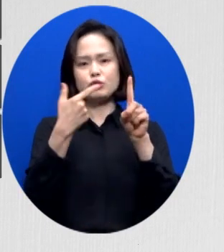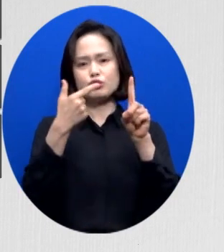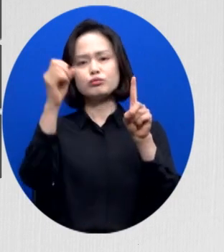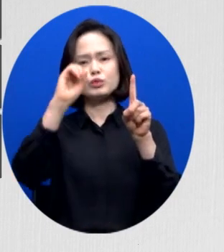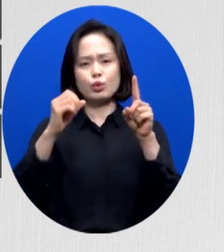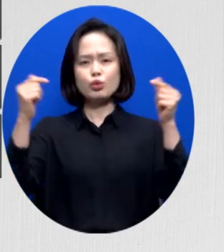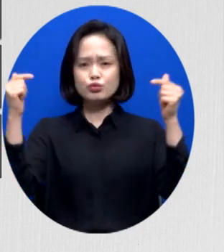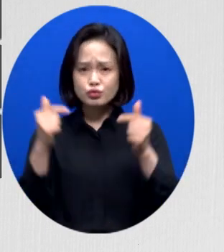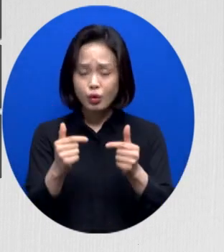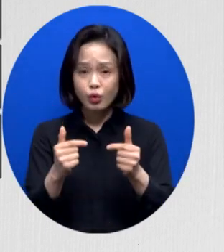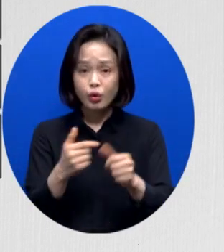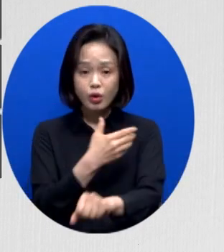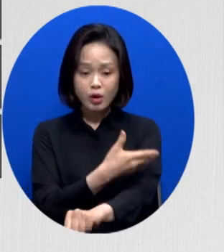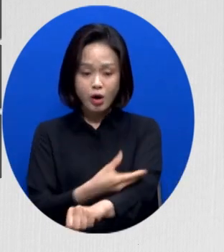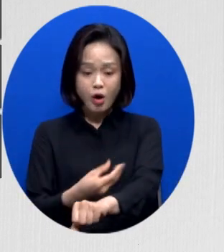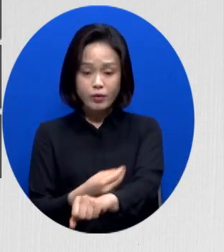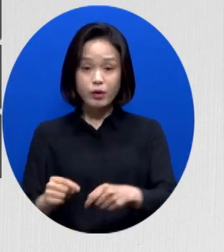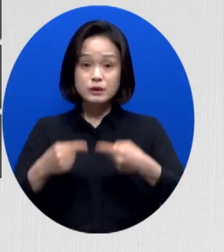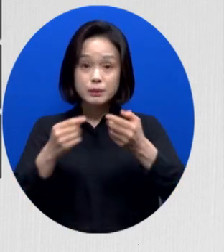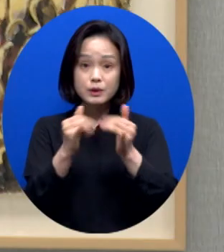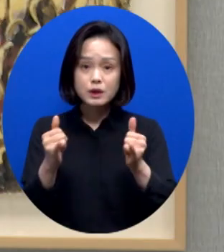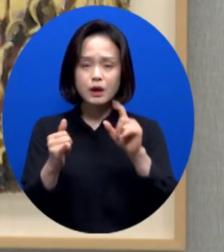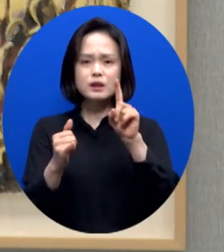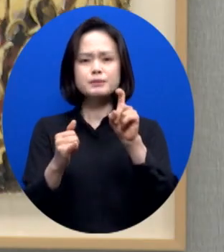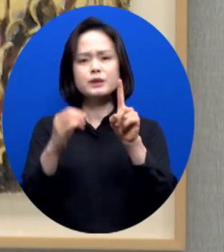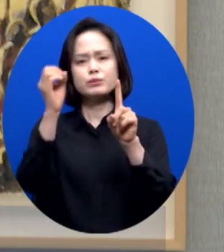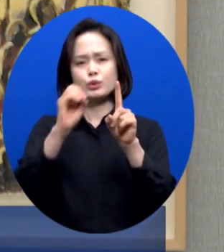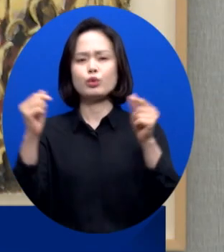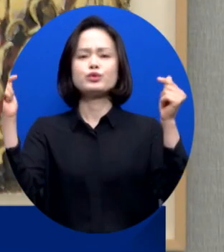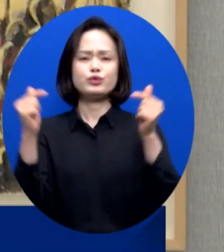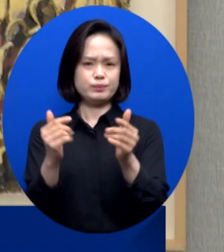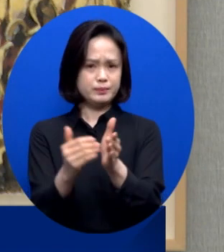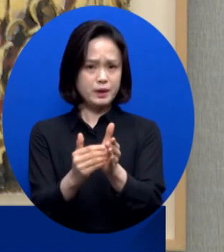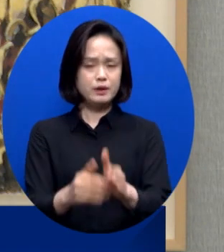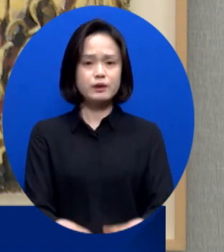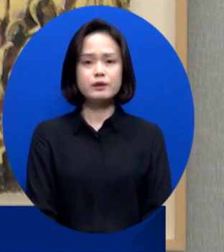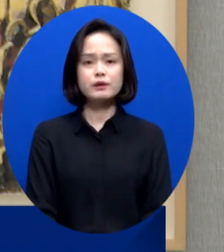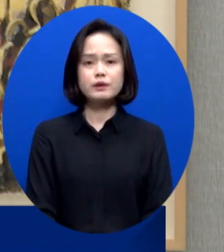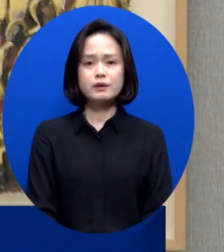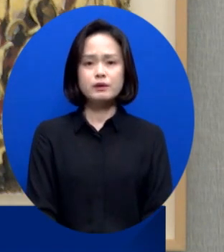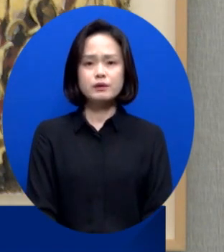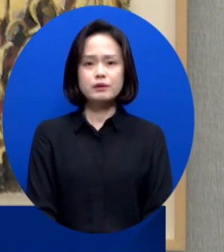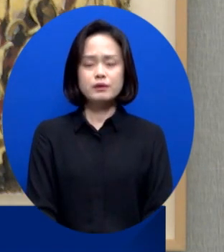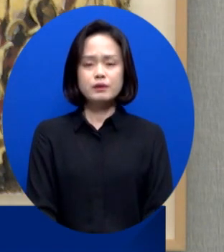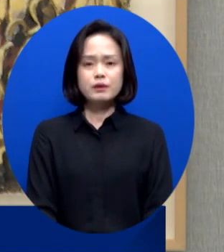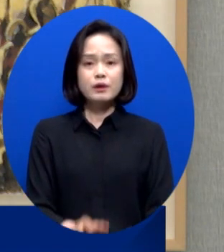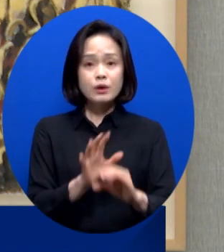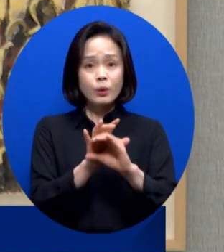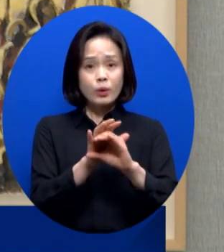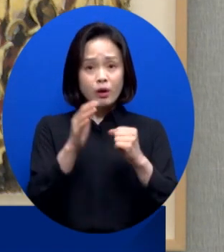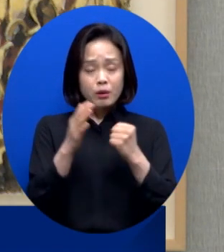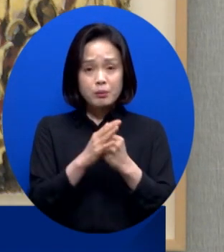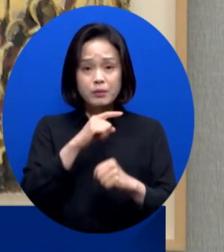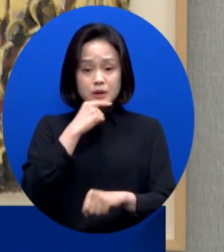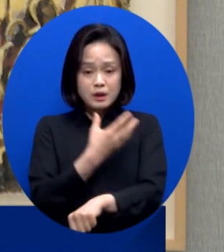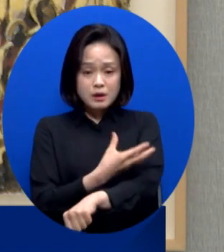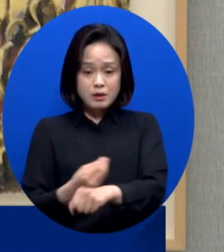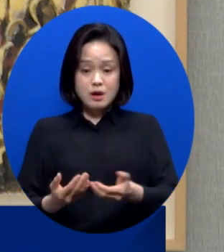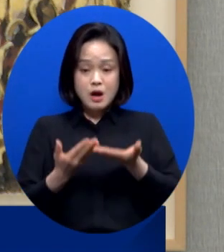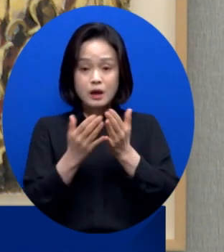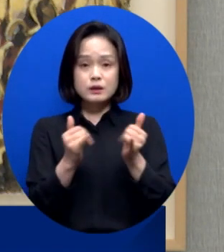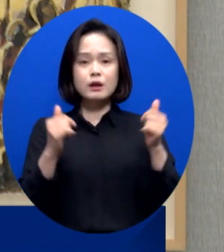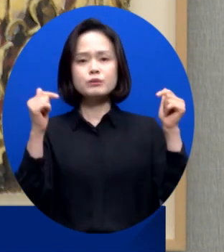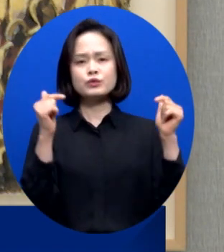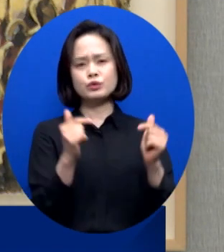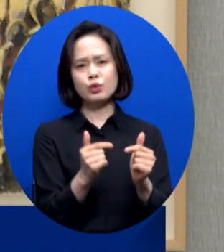6.4% 줄었기 때문입니다 코롤라 때문에 피가 많이 모자른 데요 그래서 막 그 응급환자